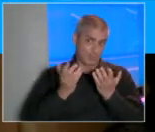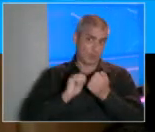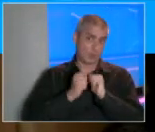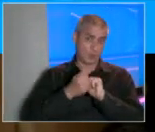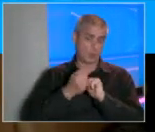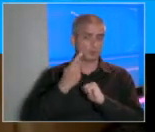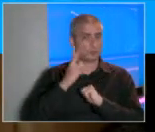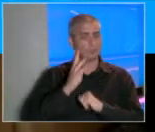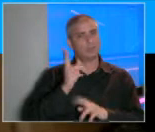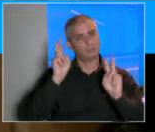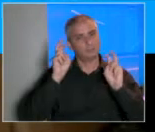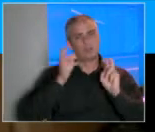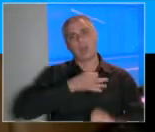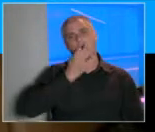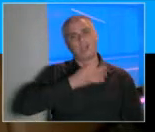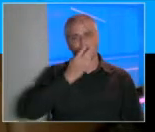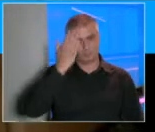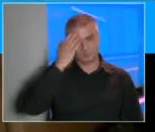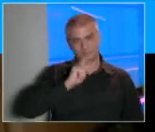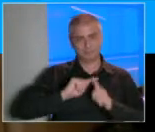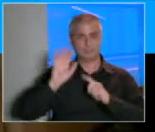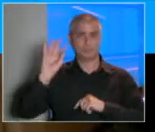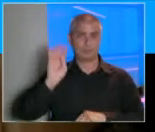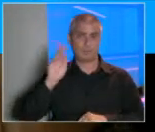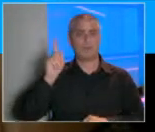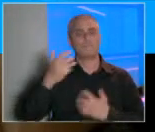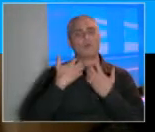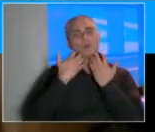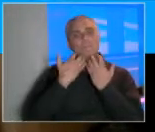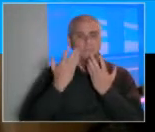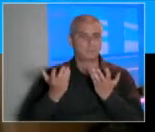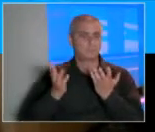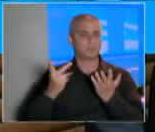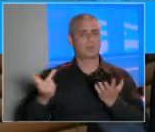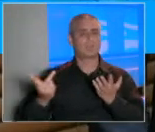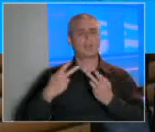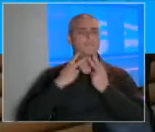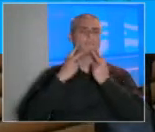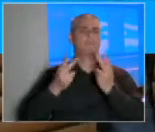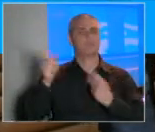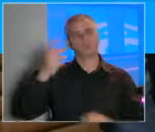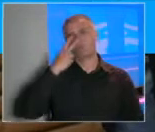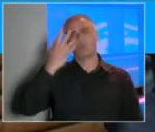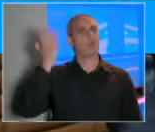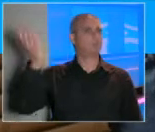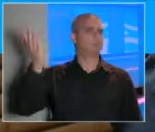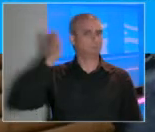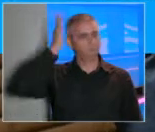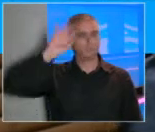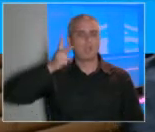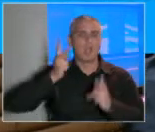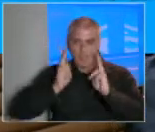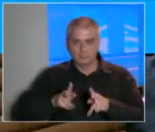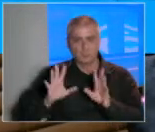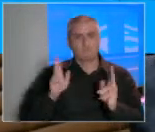אולי יותר להרצות, כמו שאנחנו מכירים את הסגנון של נתניהו, אבל מסביר על, על הפתרון שהוא רואה לנגד עיניו, מה